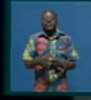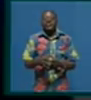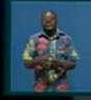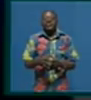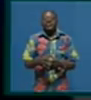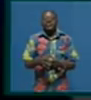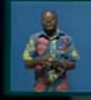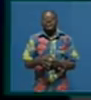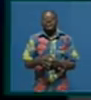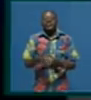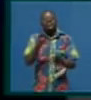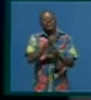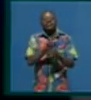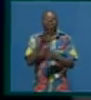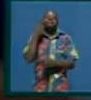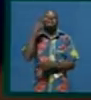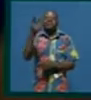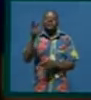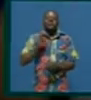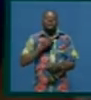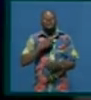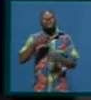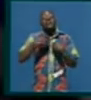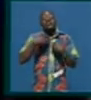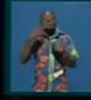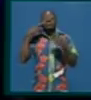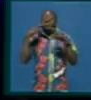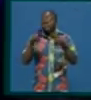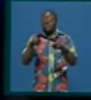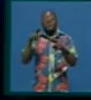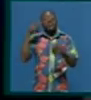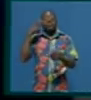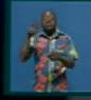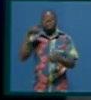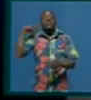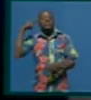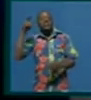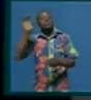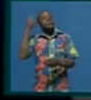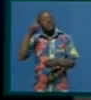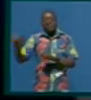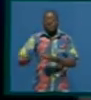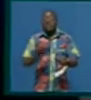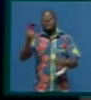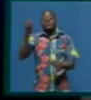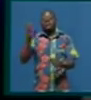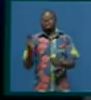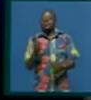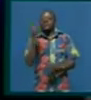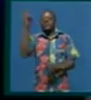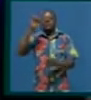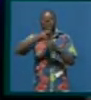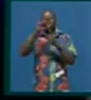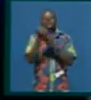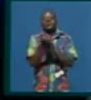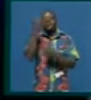Il est en garde à vue. Nous avons déjà commencé à retracer l'historique de ses consultations sur Internet et son activité sur les réseaux sociaux et les idées qu'il avait en tête